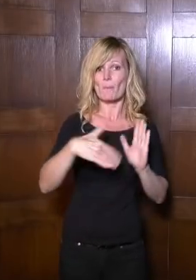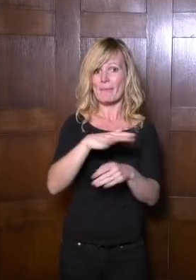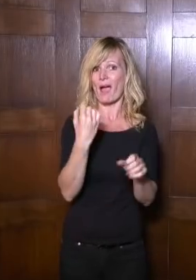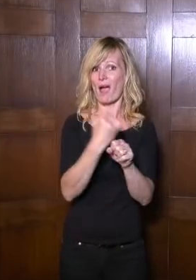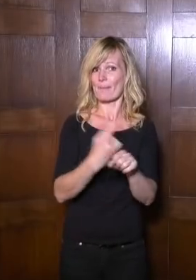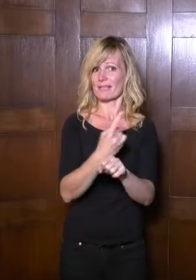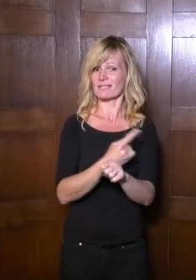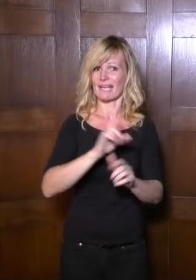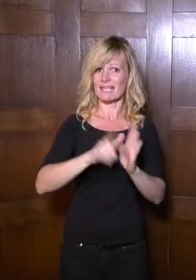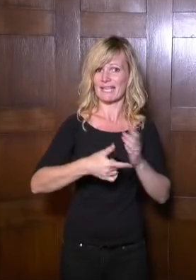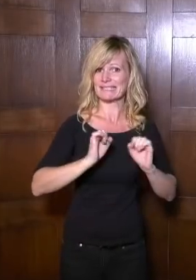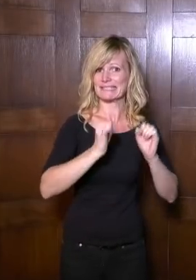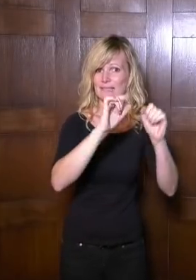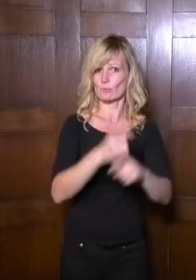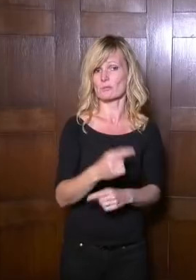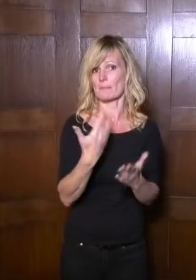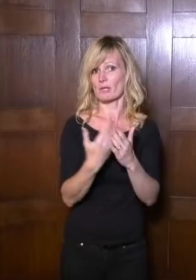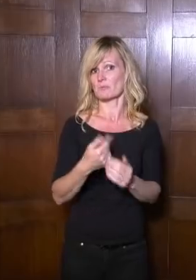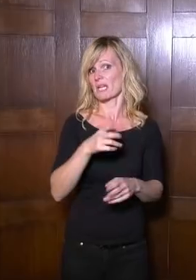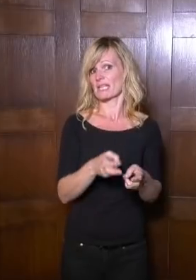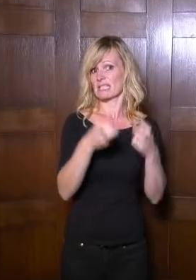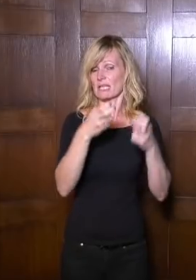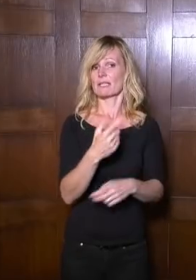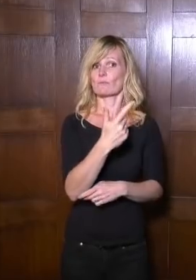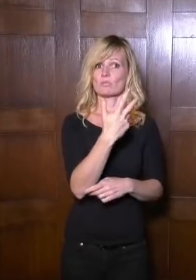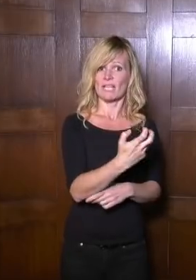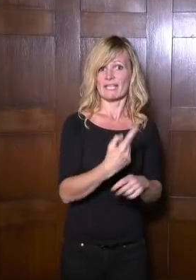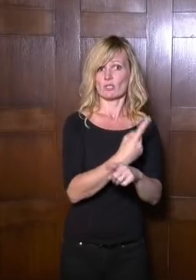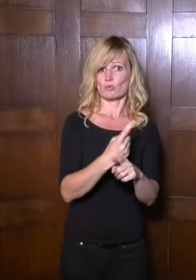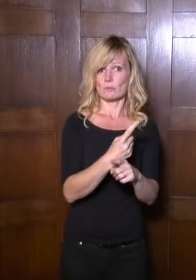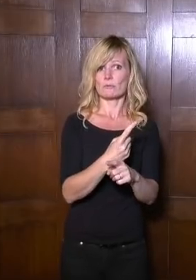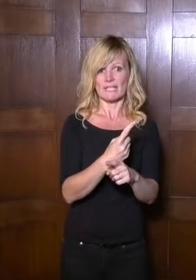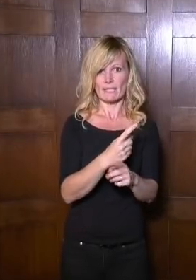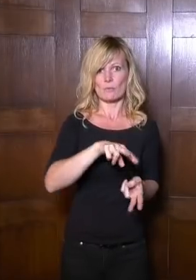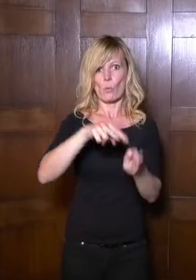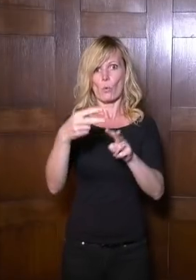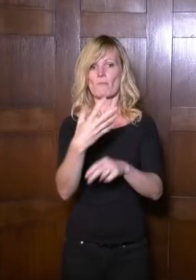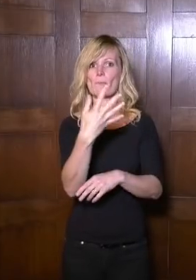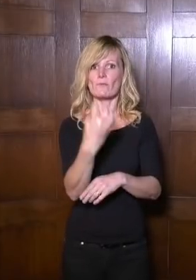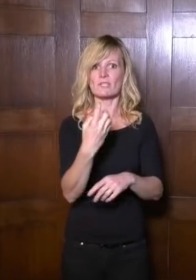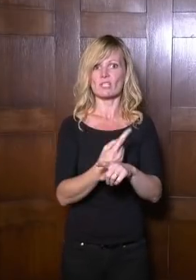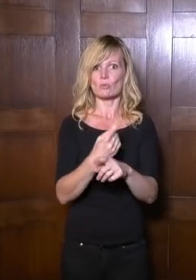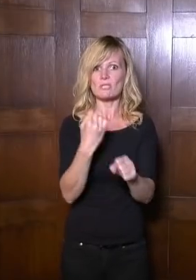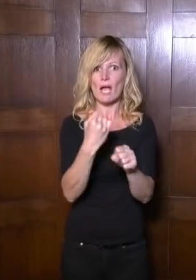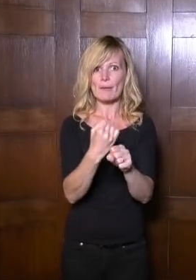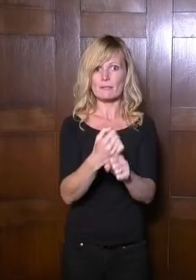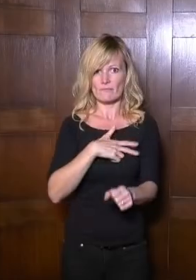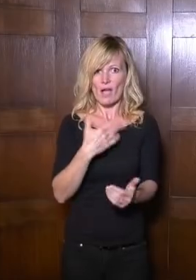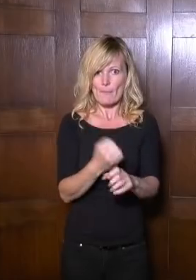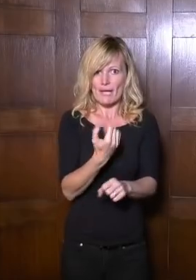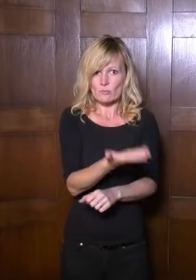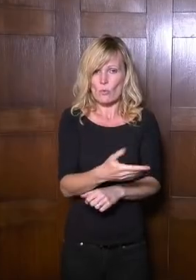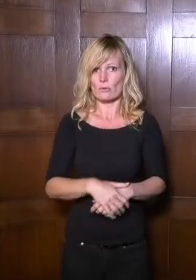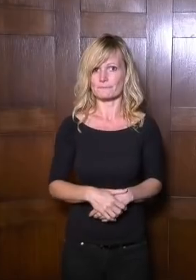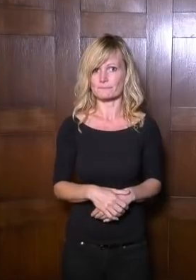leisten müssen, dass ein Erzieher, die 32 Stunden beschäftigt ist, 45 Stunden arbeitet. Und die machen das wirklich. Also das ist wirklich, wo man sagt, das